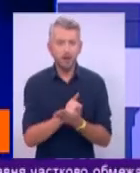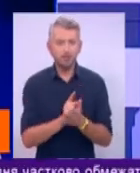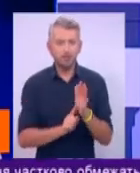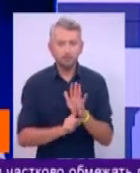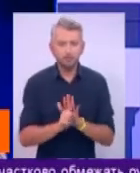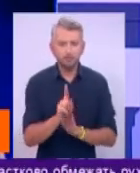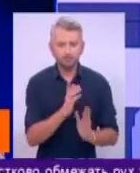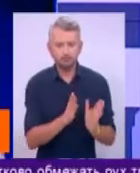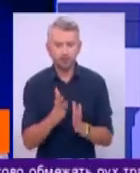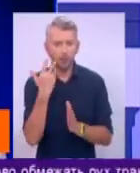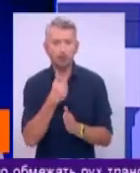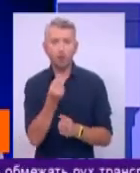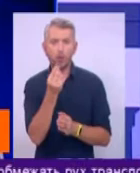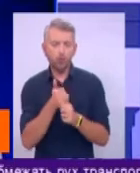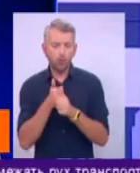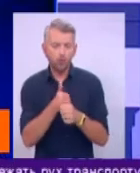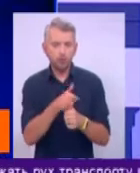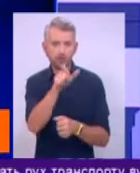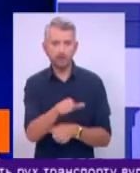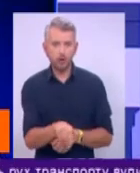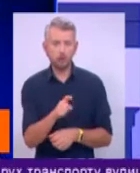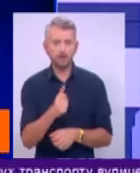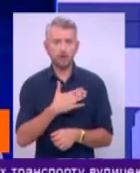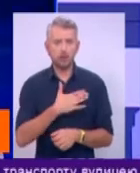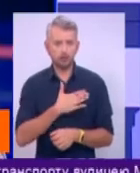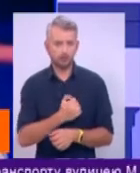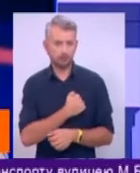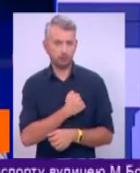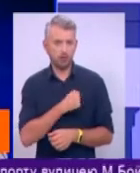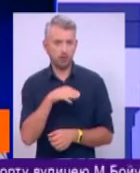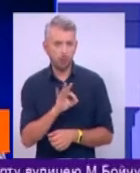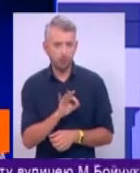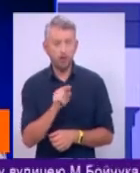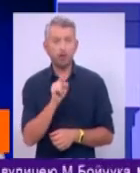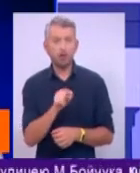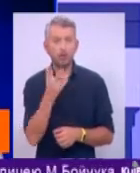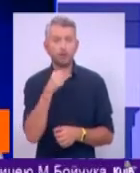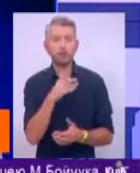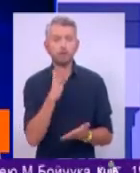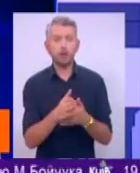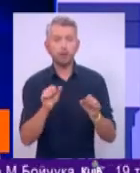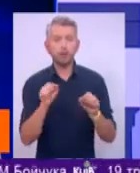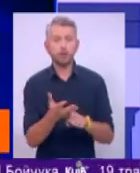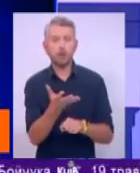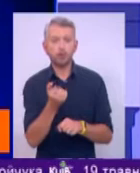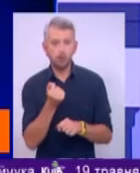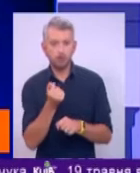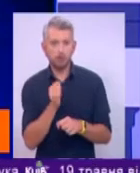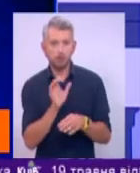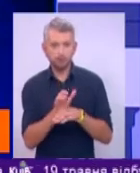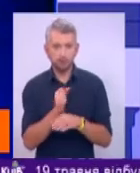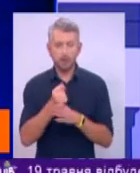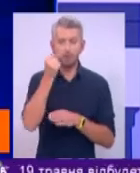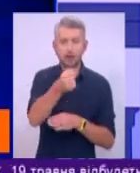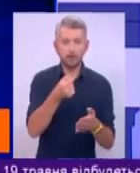запустити механізм, коли гроші ходять за клієнтом, за нашим атовцем, і коли він має можливість отримати скерування до фахівця, який